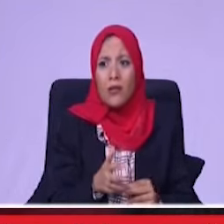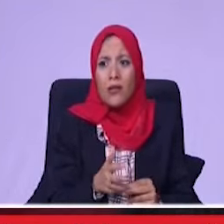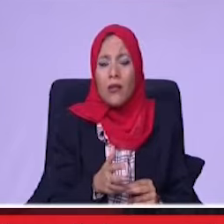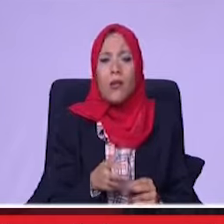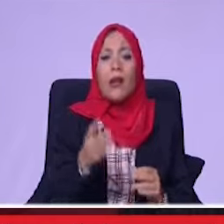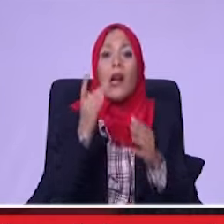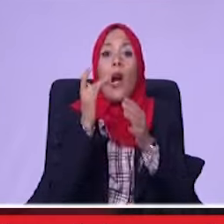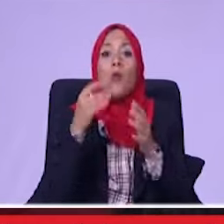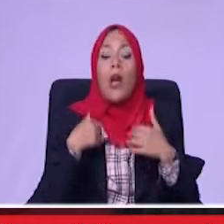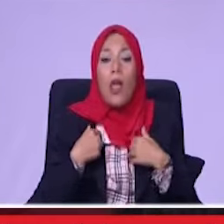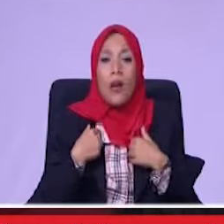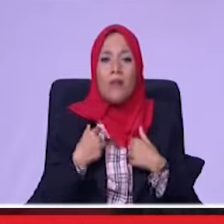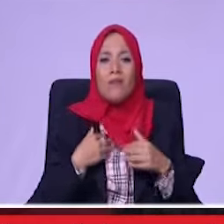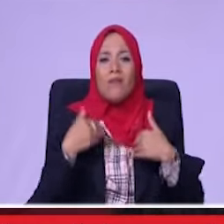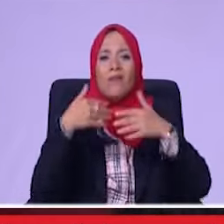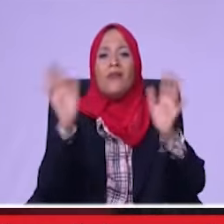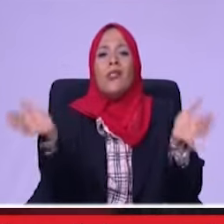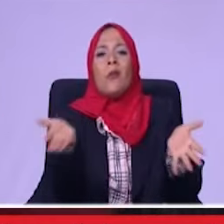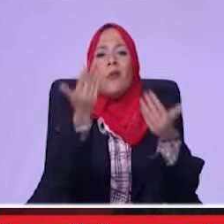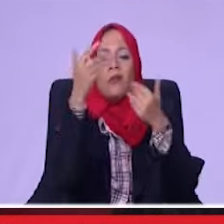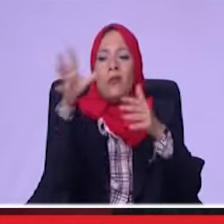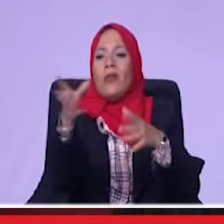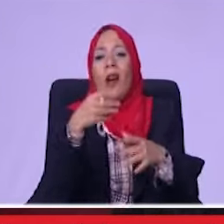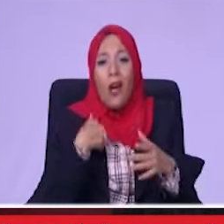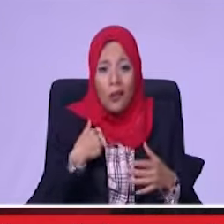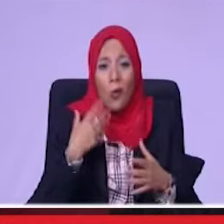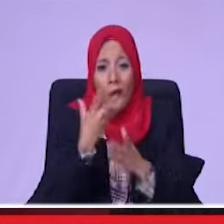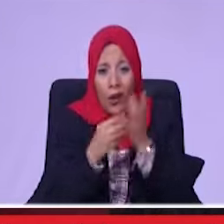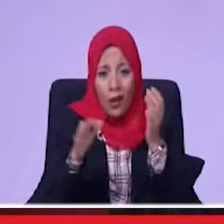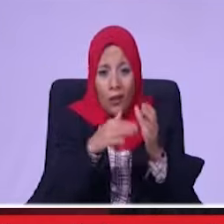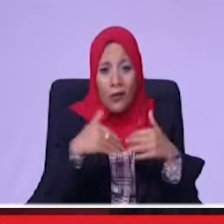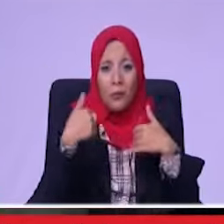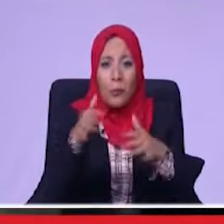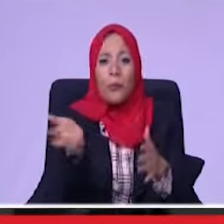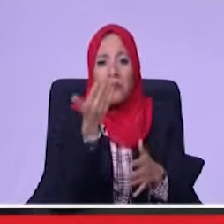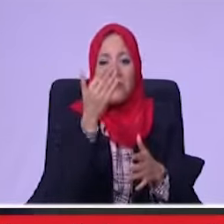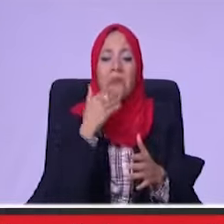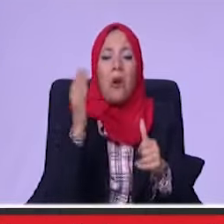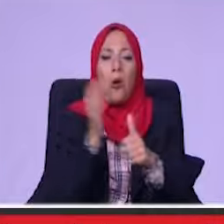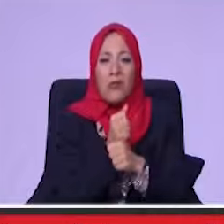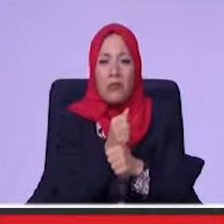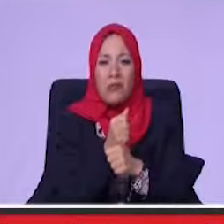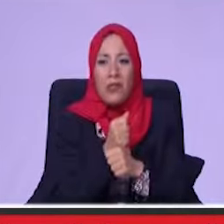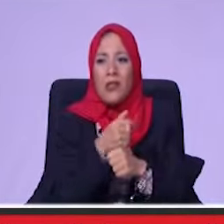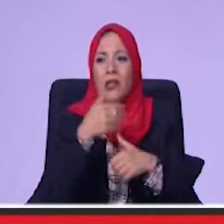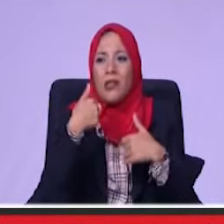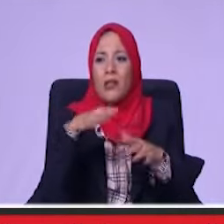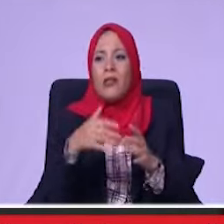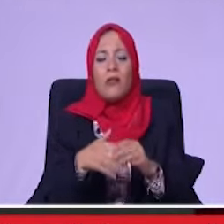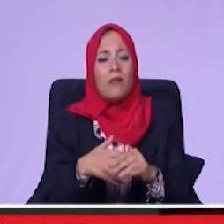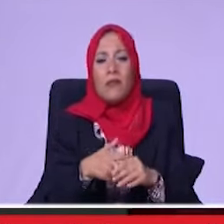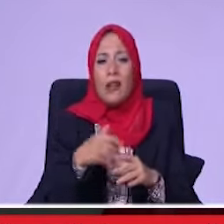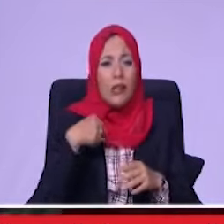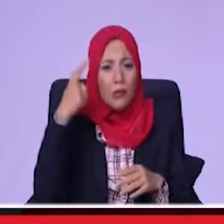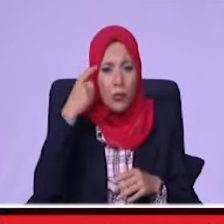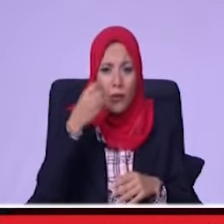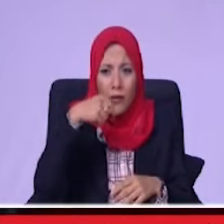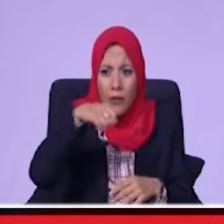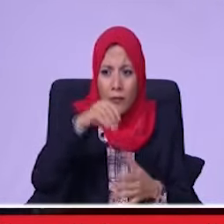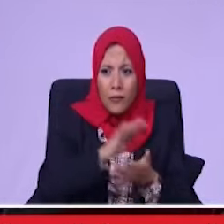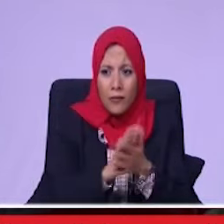عليا ما بيصرفش عليا ولا أنا ولا عيالي، ولا مهتم ببيت ولا مهتم بعيال. مش بعرف أطبخ ولا بعرف